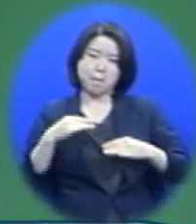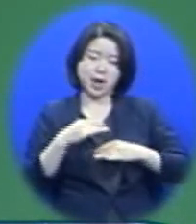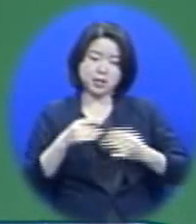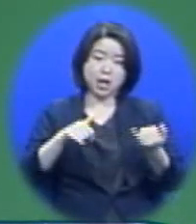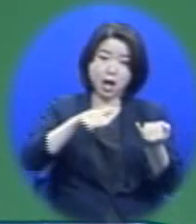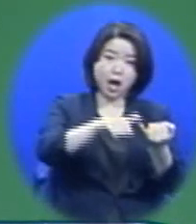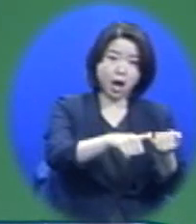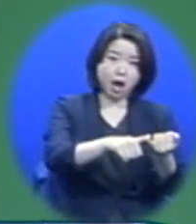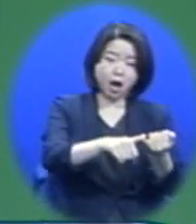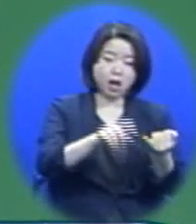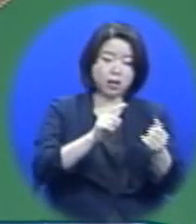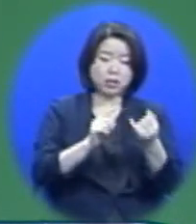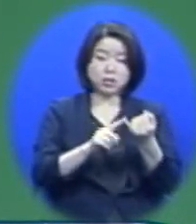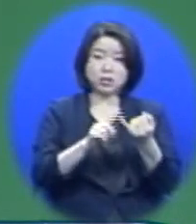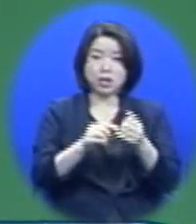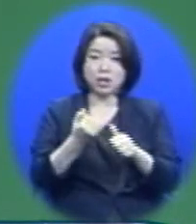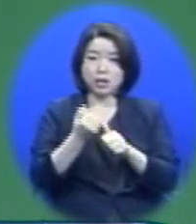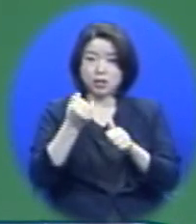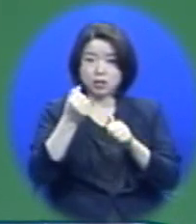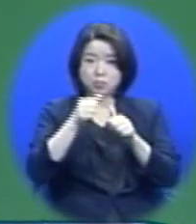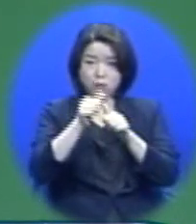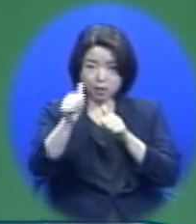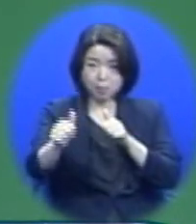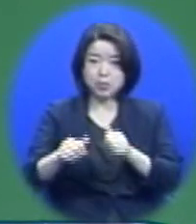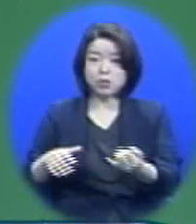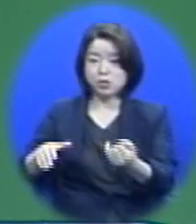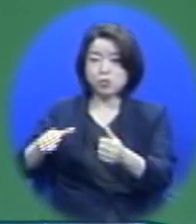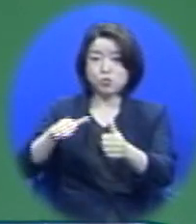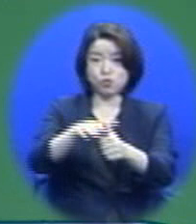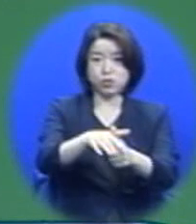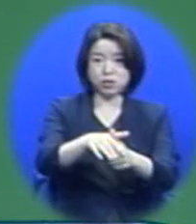우리아를 죽였던 다윗이에요.